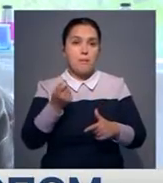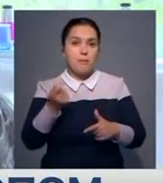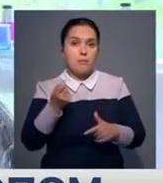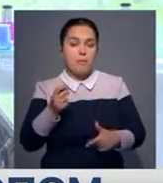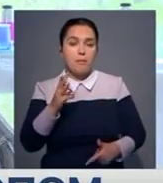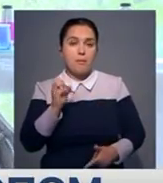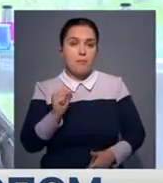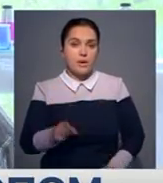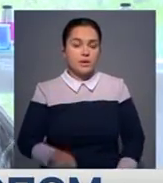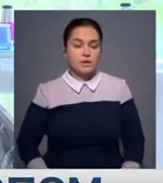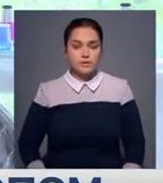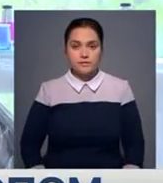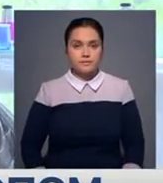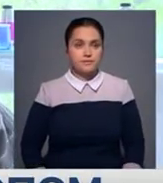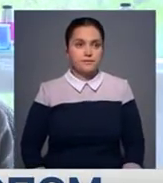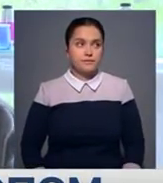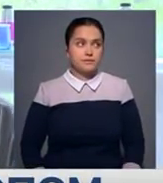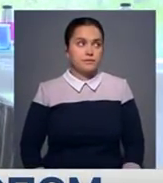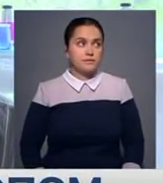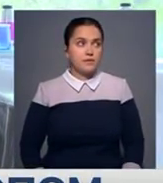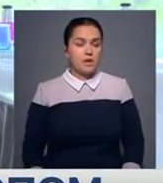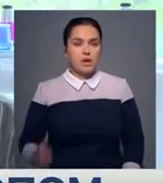мне приснилась тема, которую я